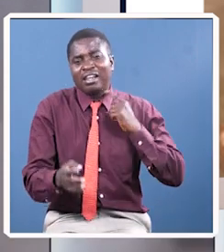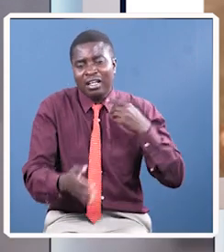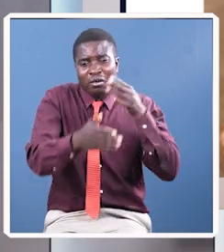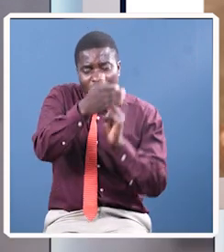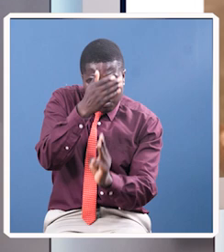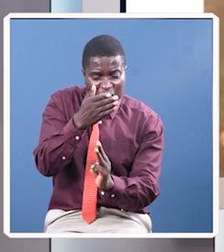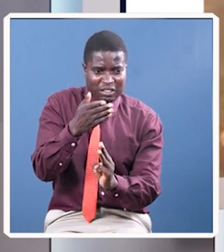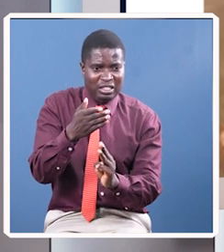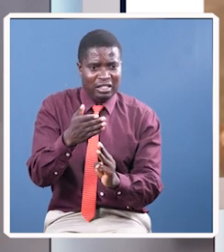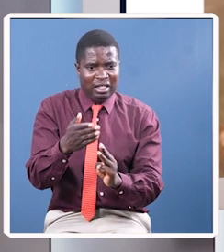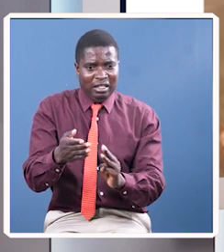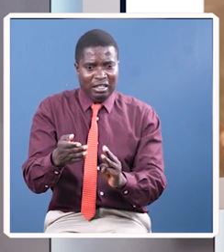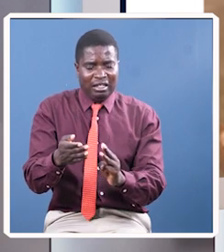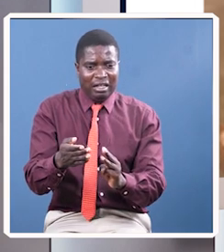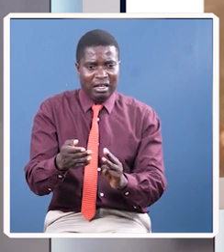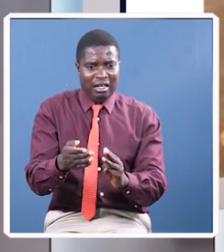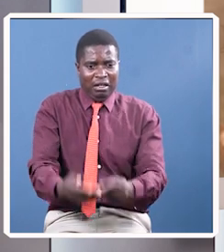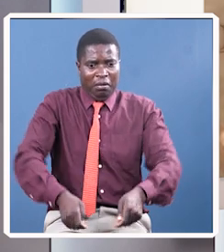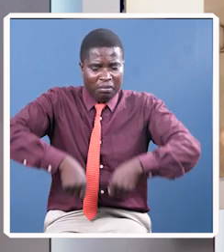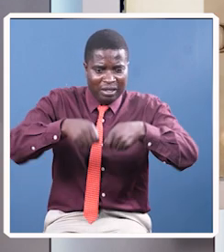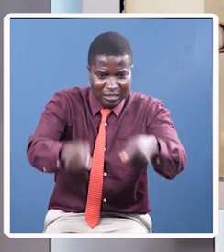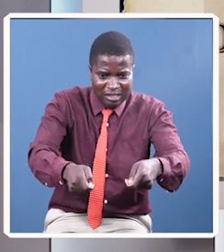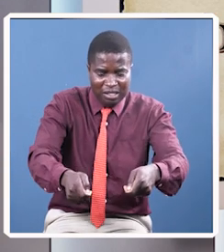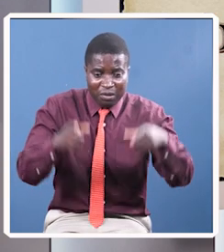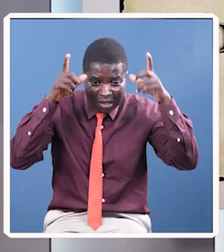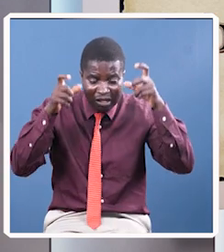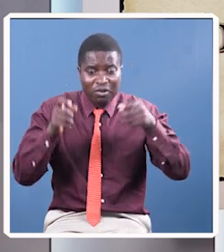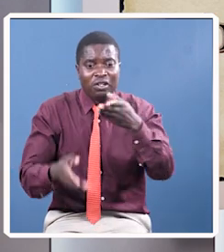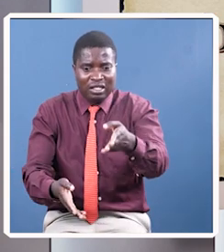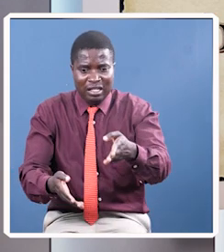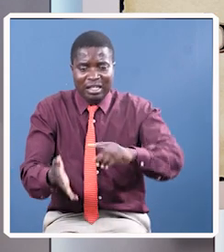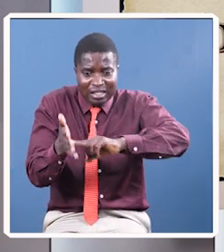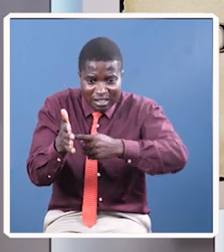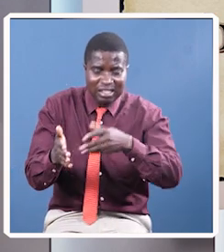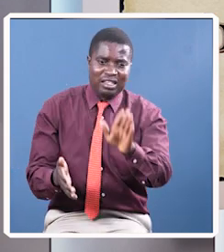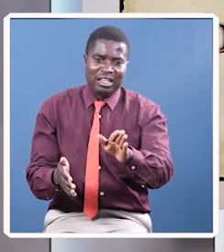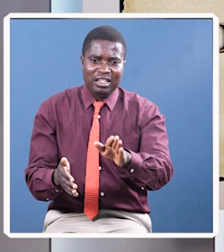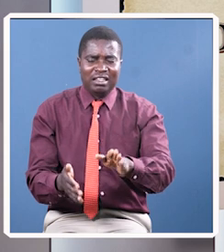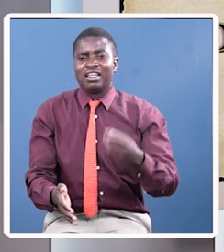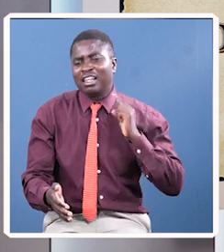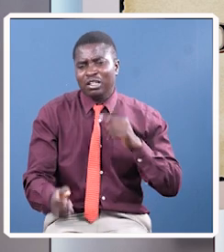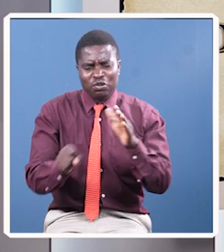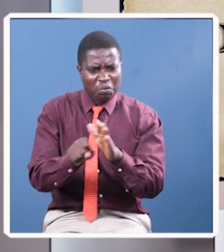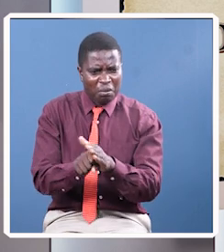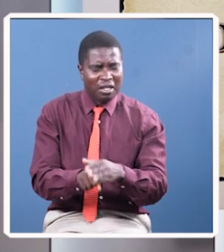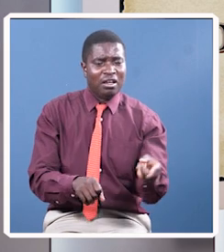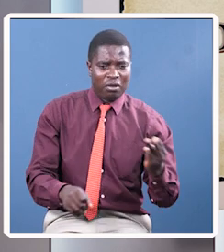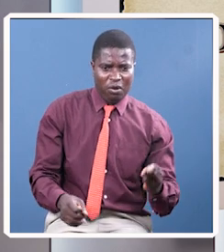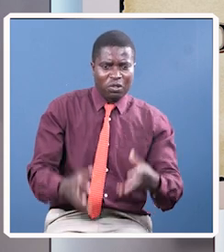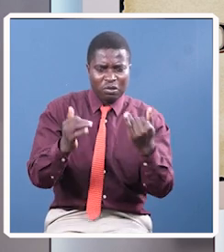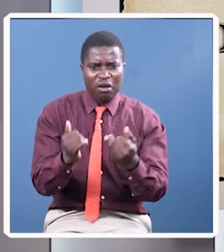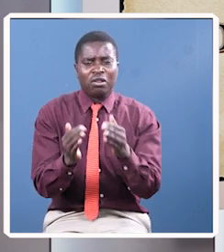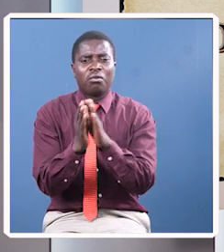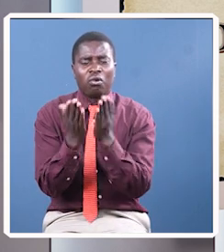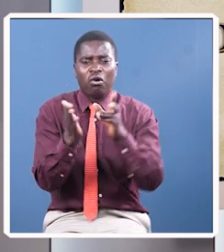anodeceive even vane mari nevasina. That's why zvakazarurwa chapter 16 inotaura kuti ndakaona mweya tsvina mitatu yakaita